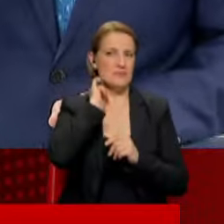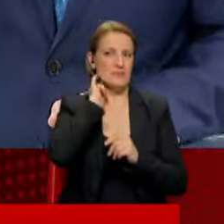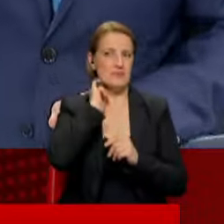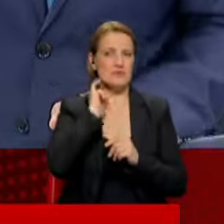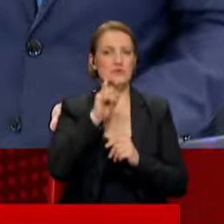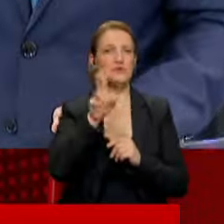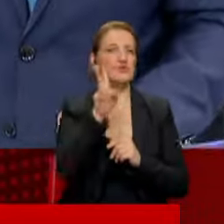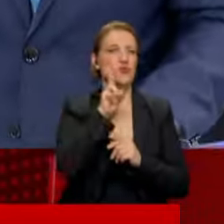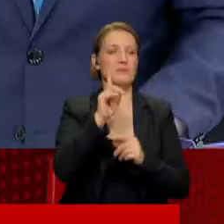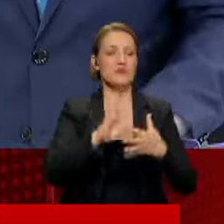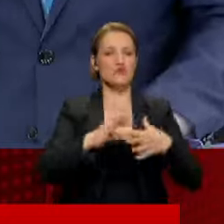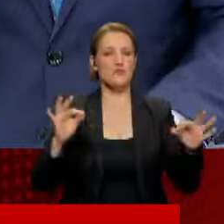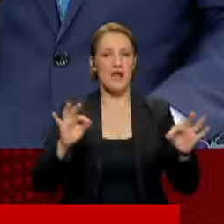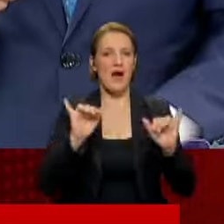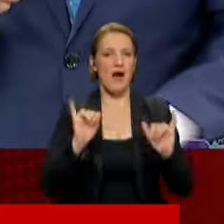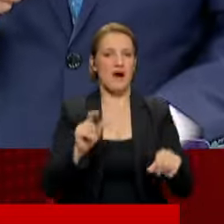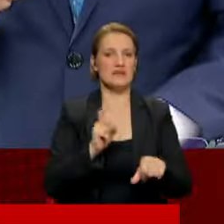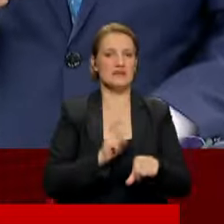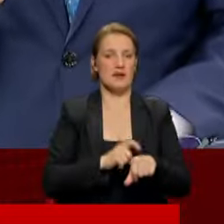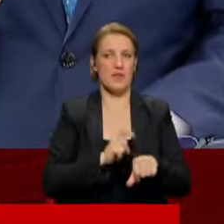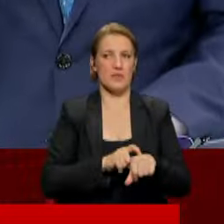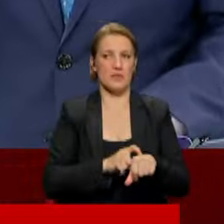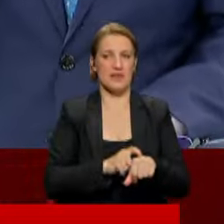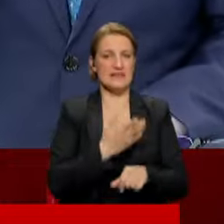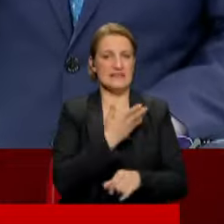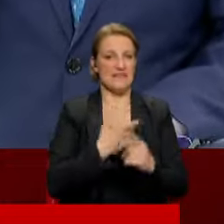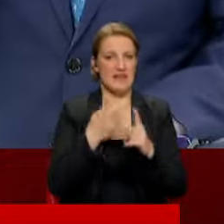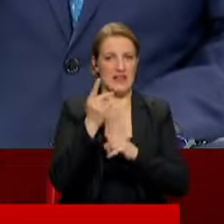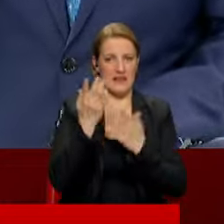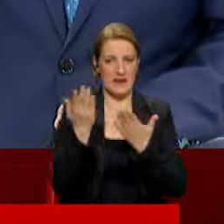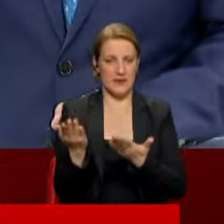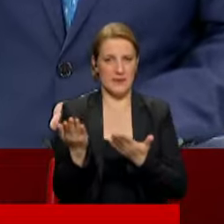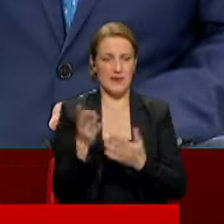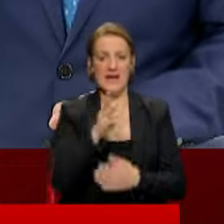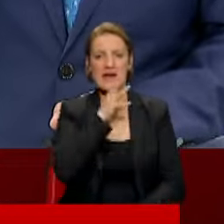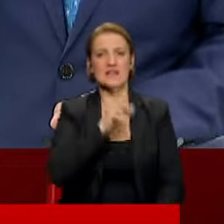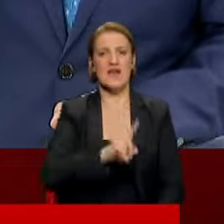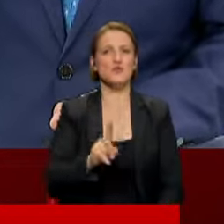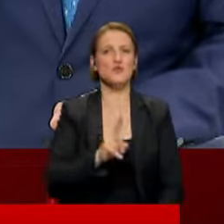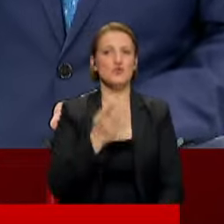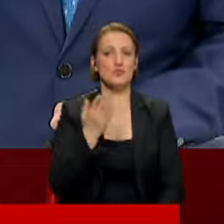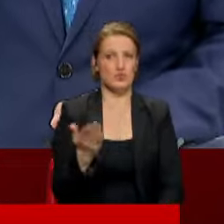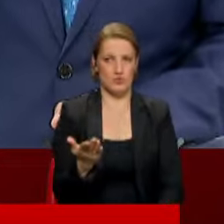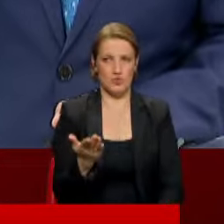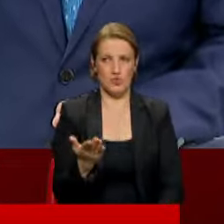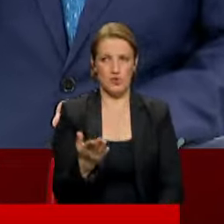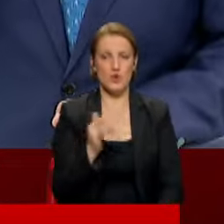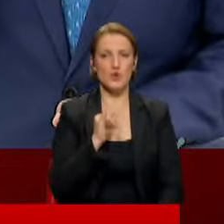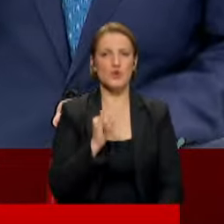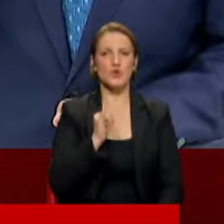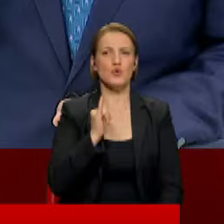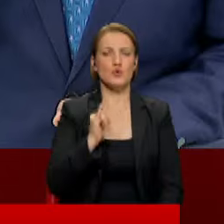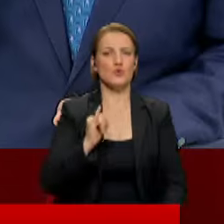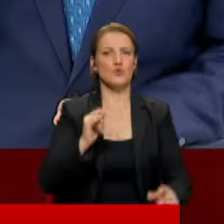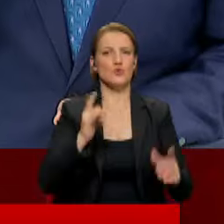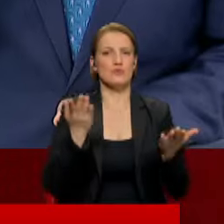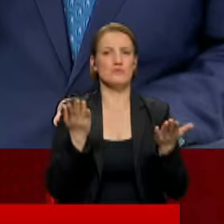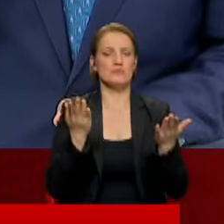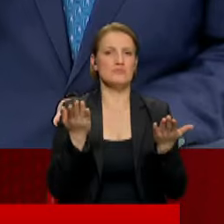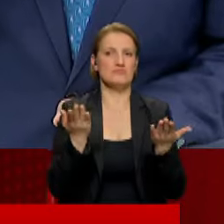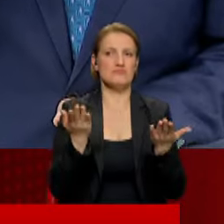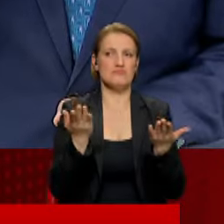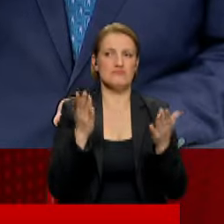alayım si son bir cümle aynı zamanda sevgili İlker Esen yurdumuz kötü bir imajla karşı karşıya